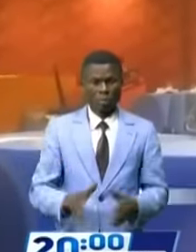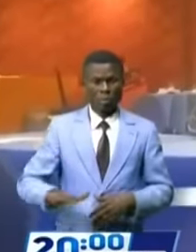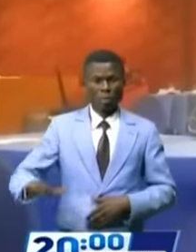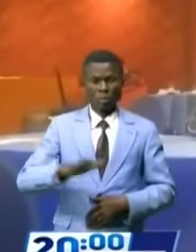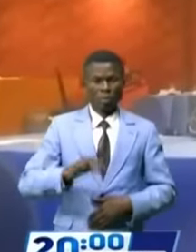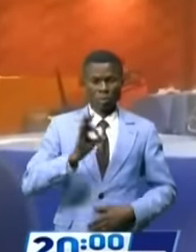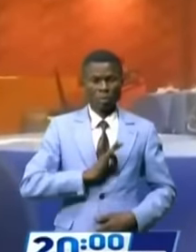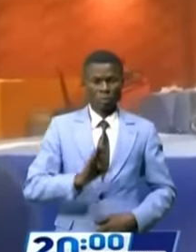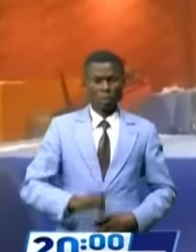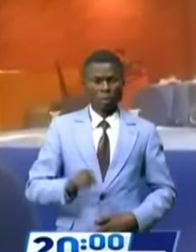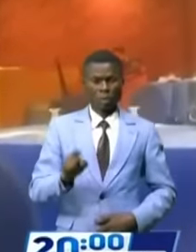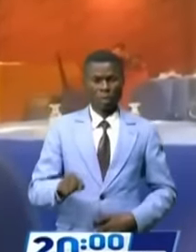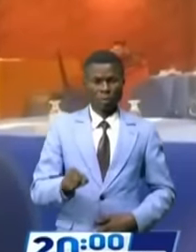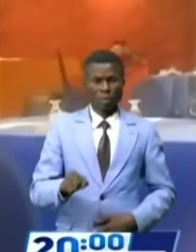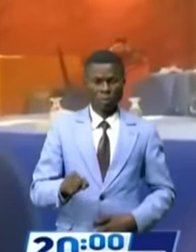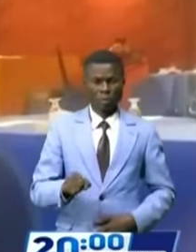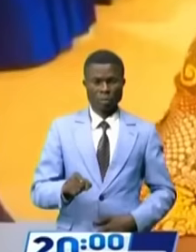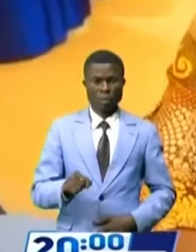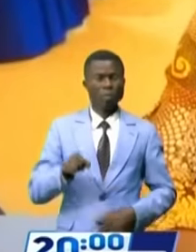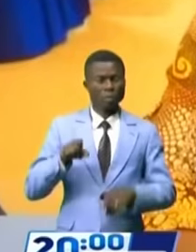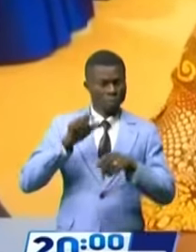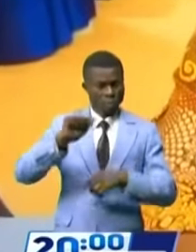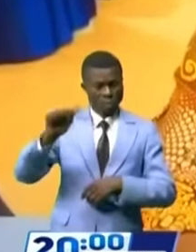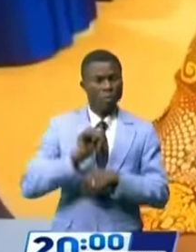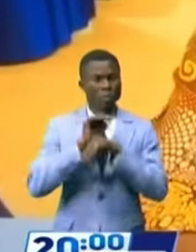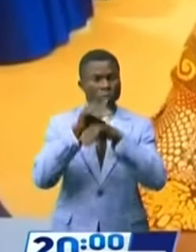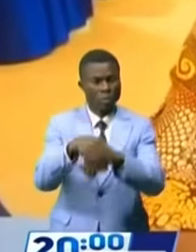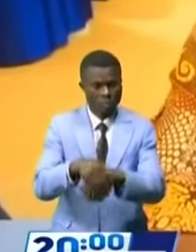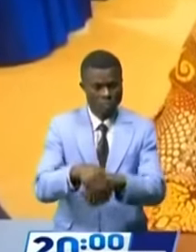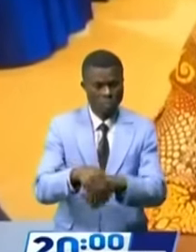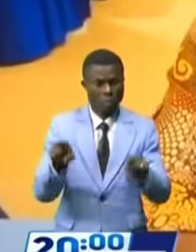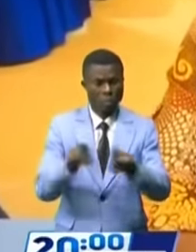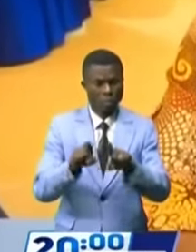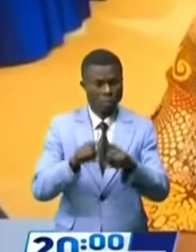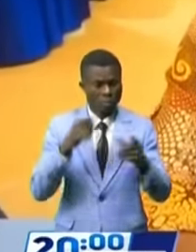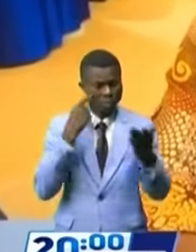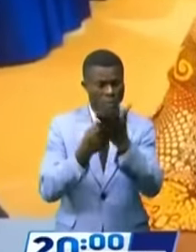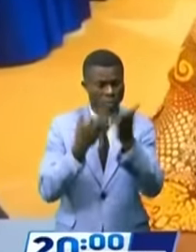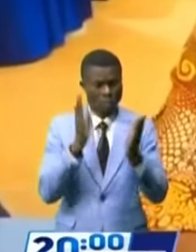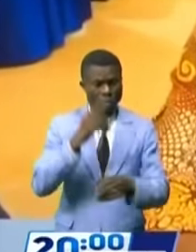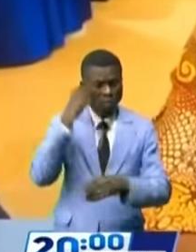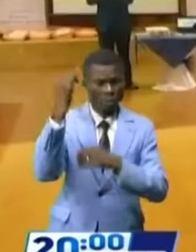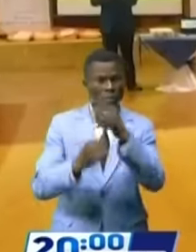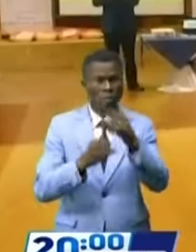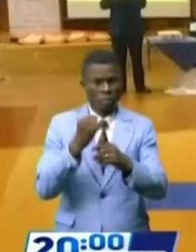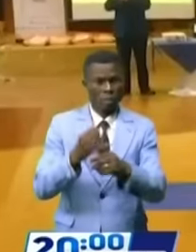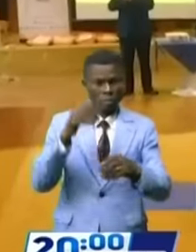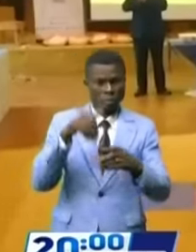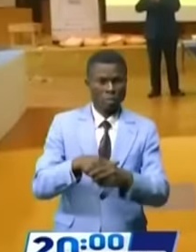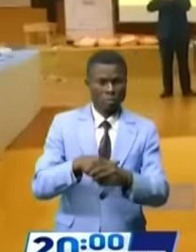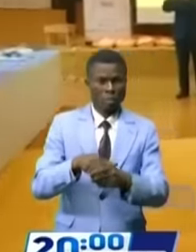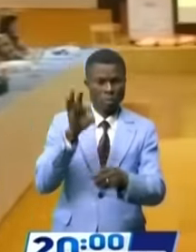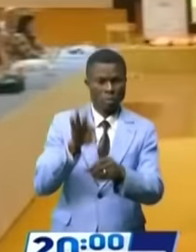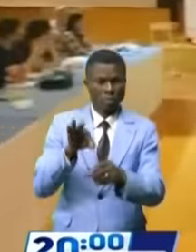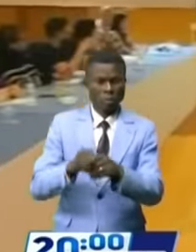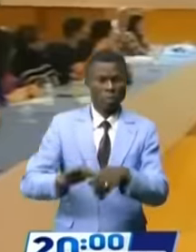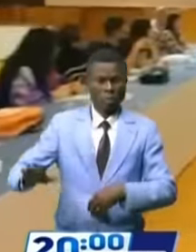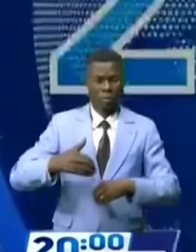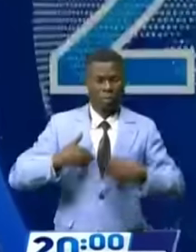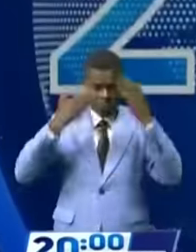pays de Félix-Antoine Tshisekedi vont eux aussi participer comme observateurs internationaux dans ce processus